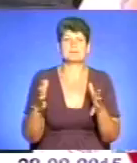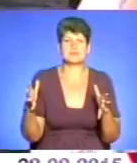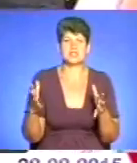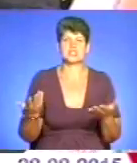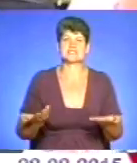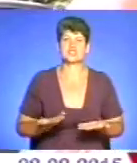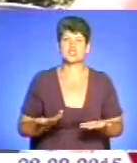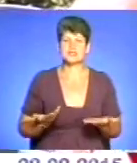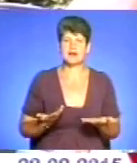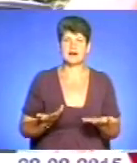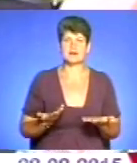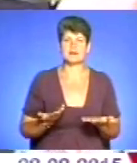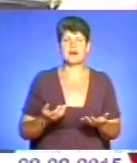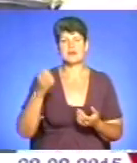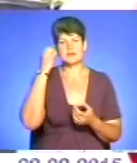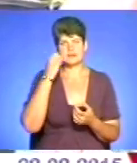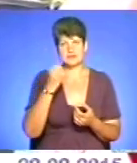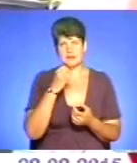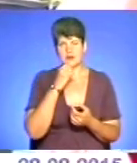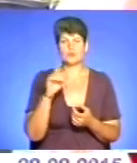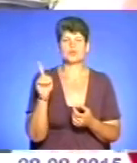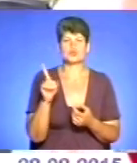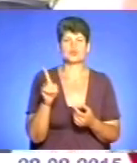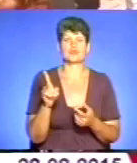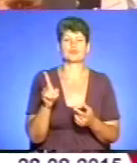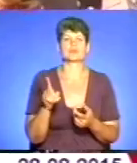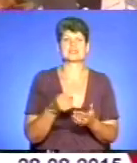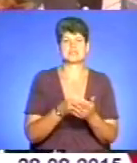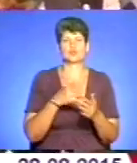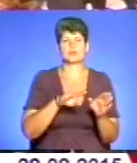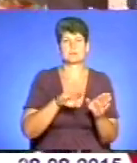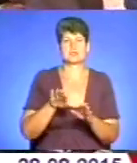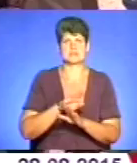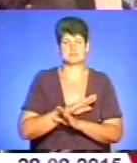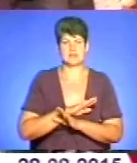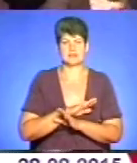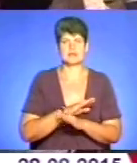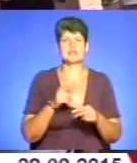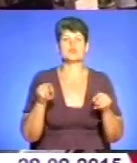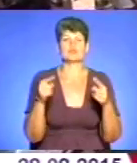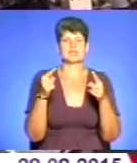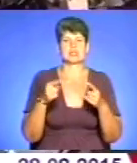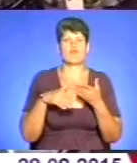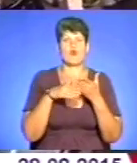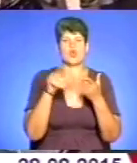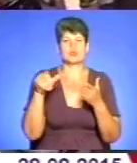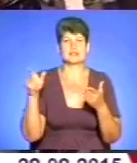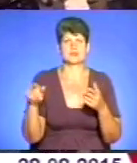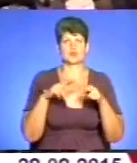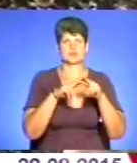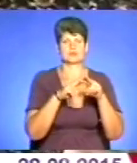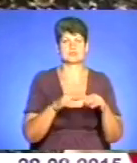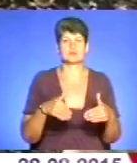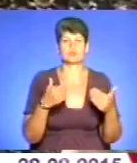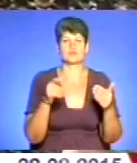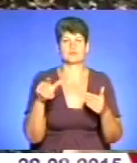життя. Я дякую, що цінити по смерті. Створити волонтерську зірку запропонували жителі Тернополя. Це